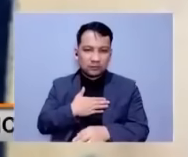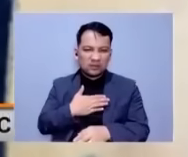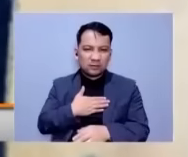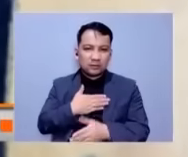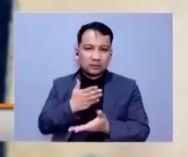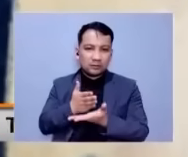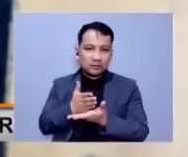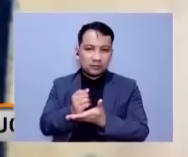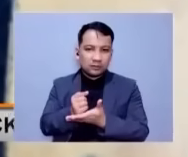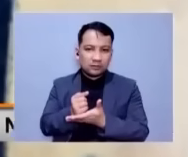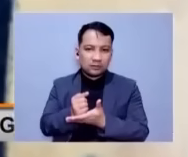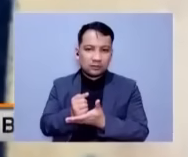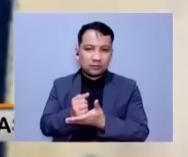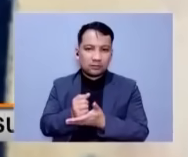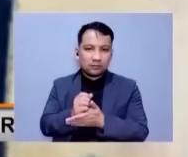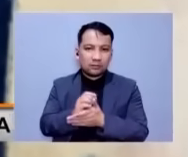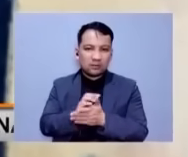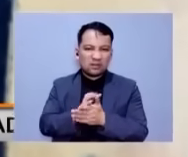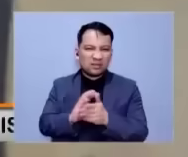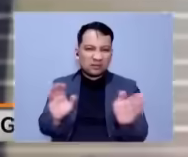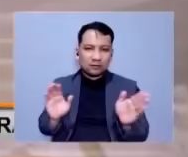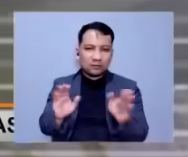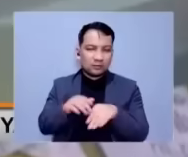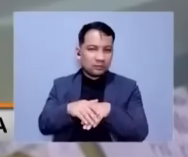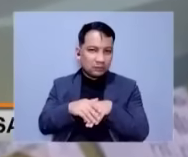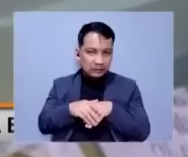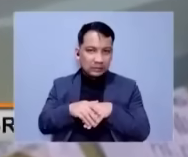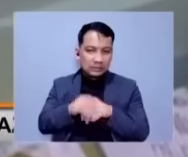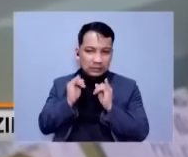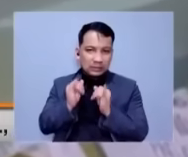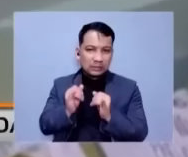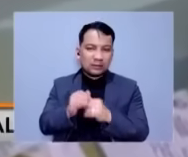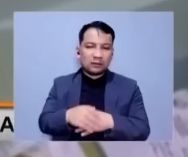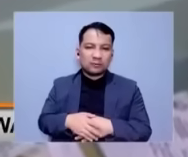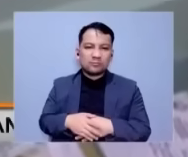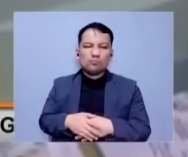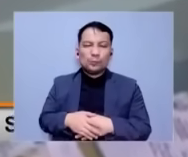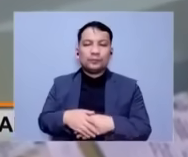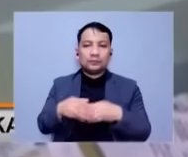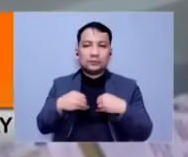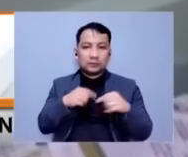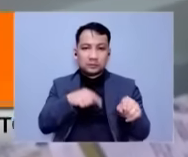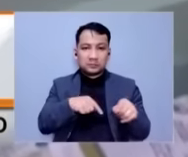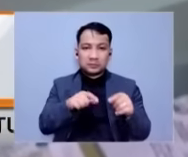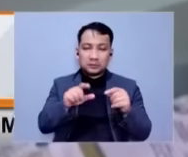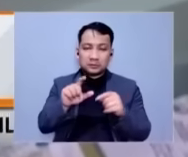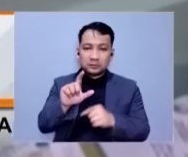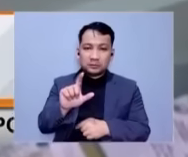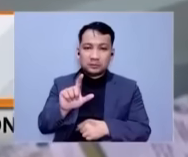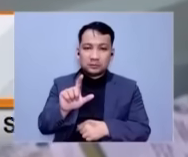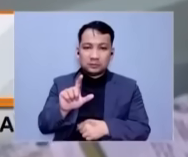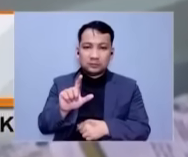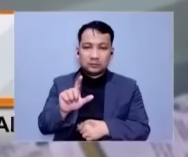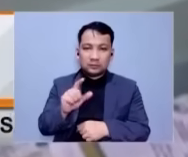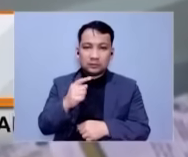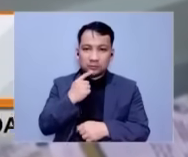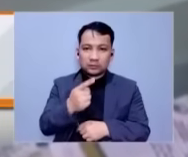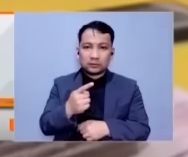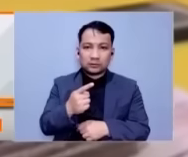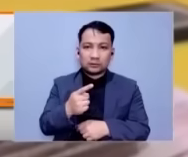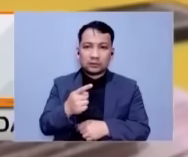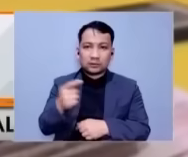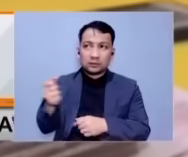Please respect my right to leave. Aminado naman ang Municipal Health Office na may butas ang kanilang hiring